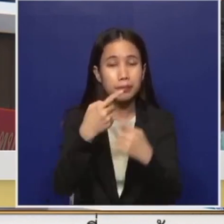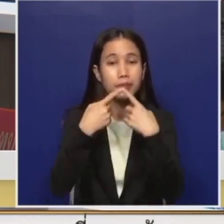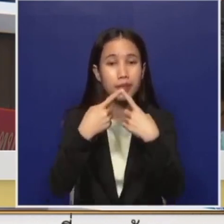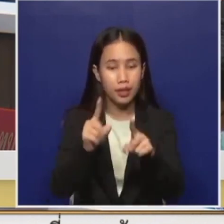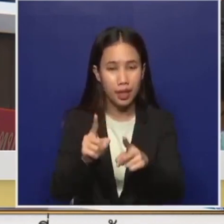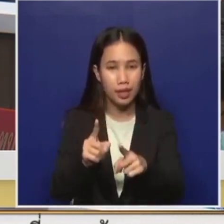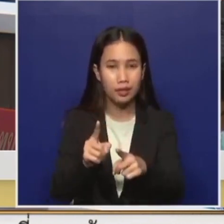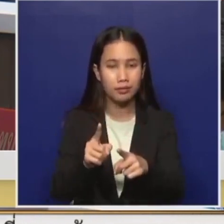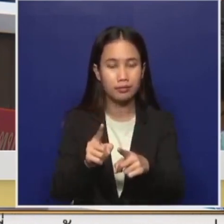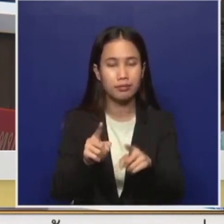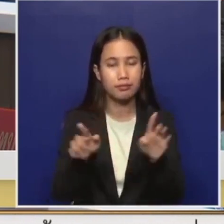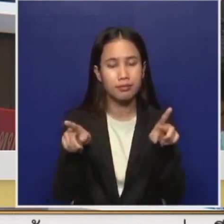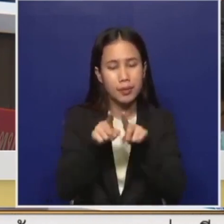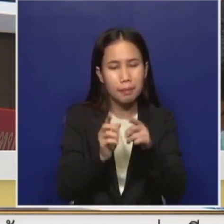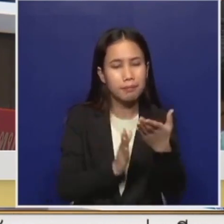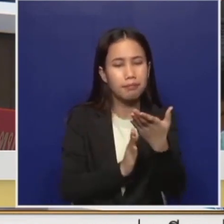่านเพีงผ่าน zoals